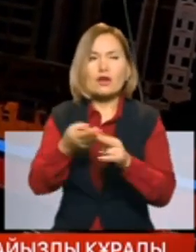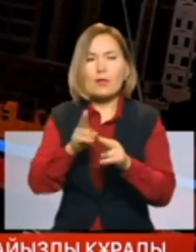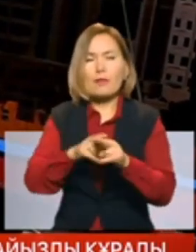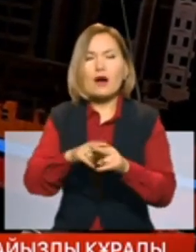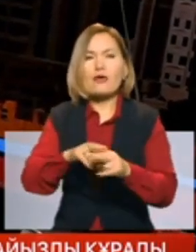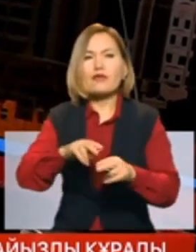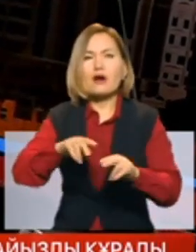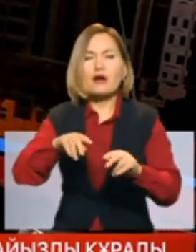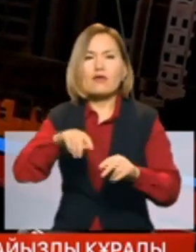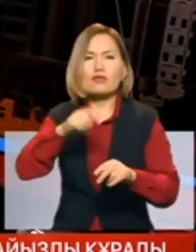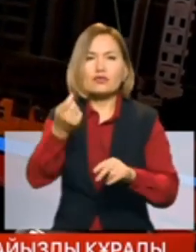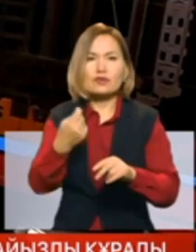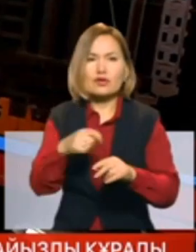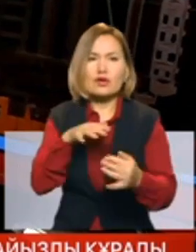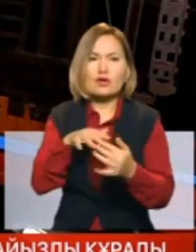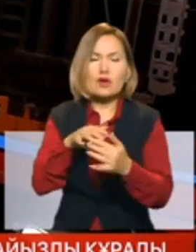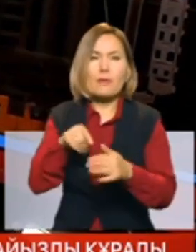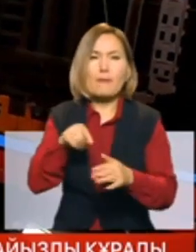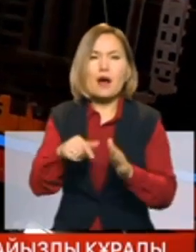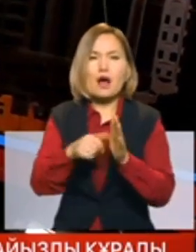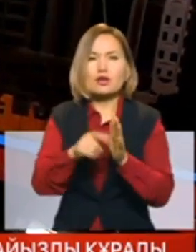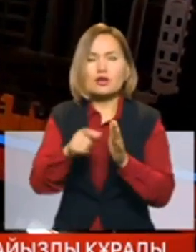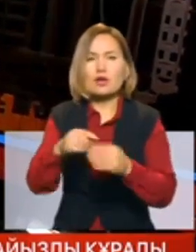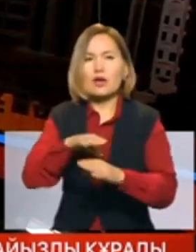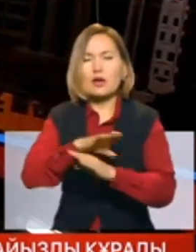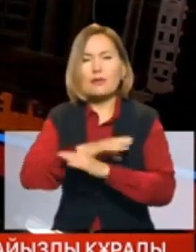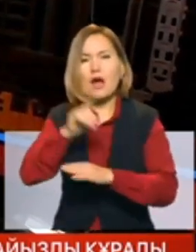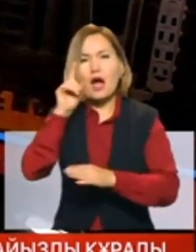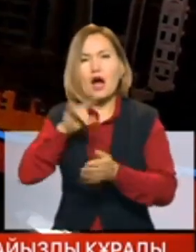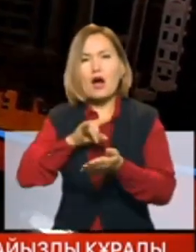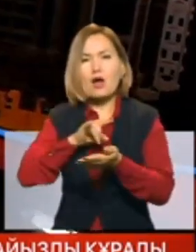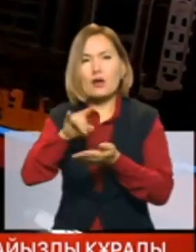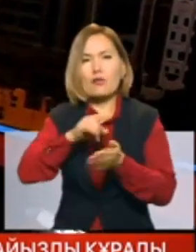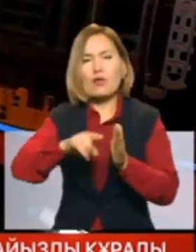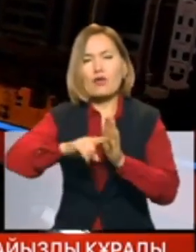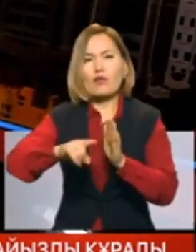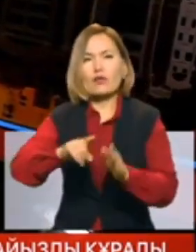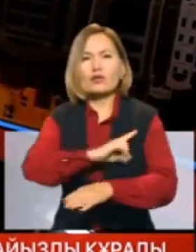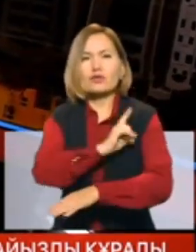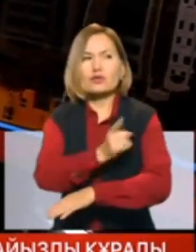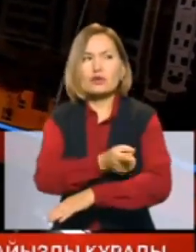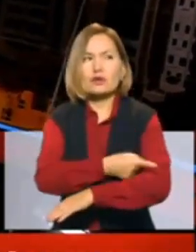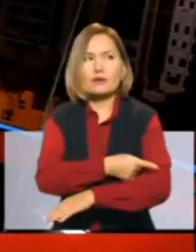жарылыстан 1600 адам қаза тапқан. Израиль әуе соққыларын күшейтті.